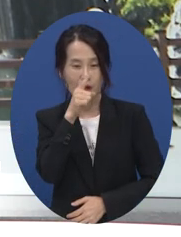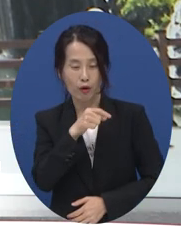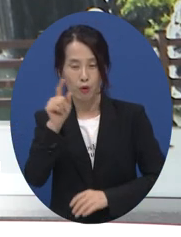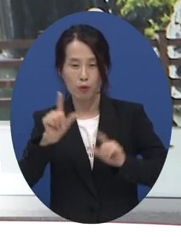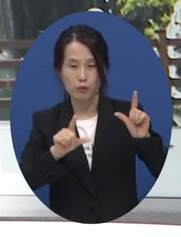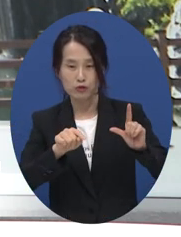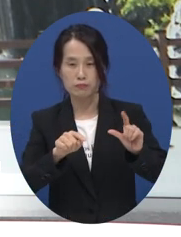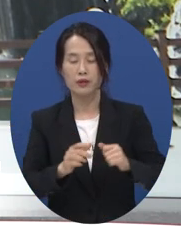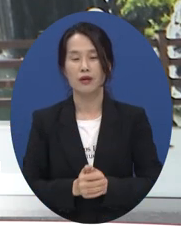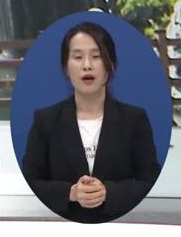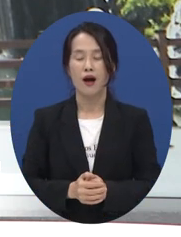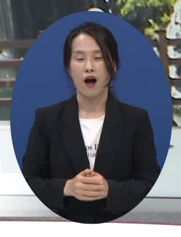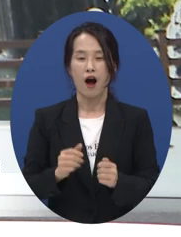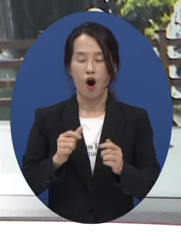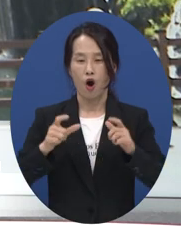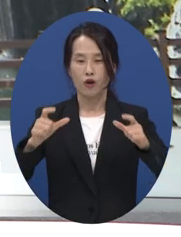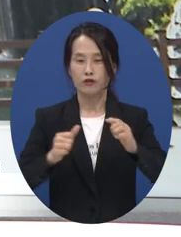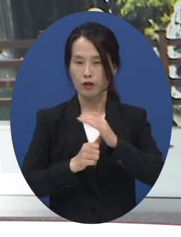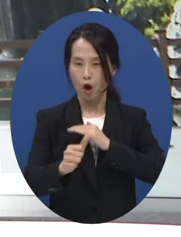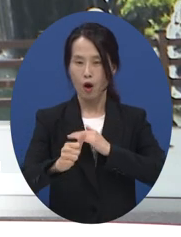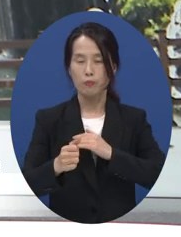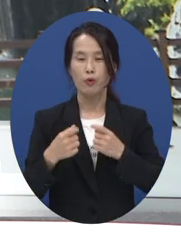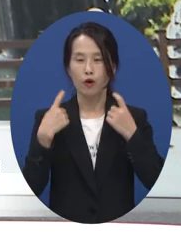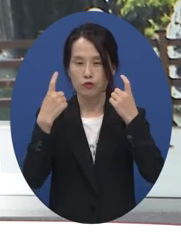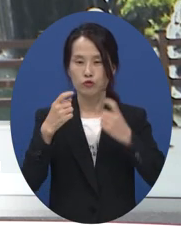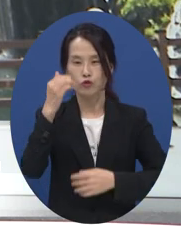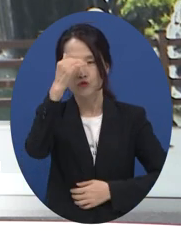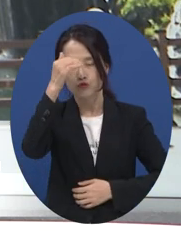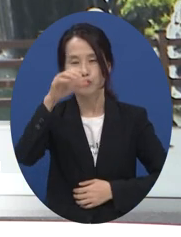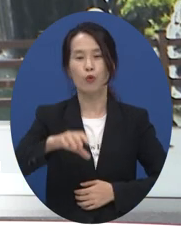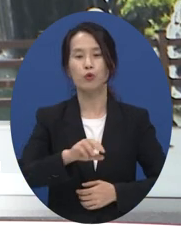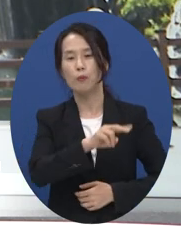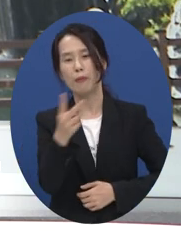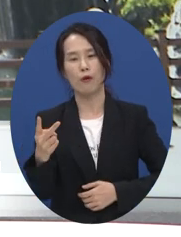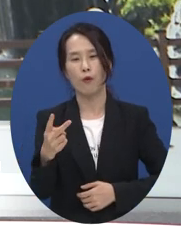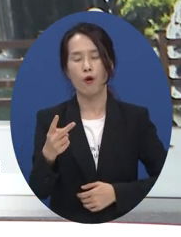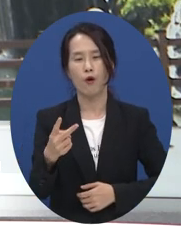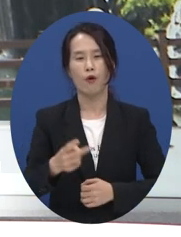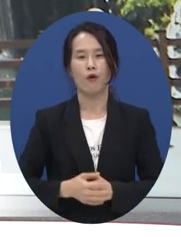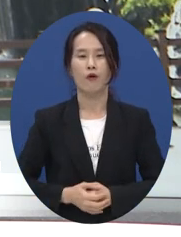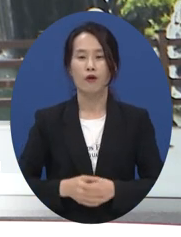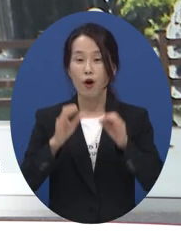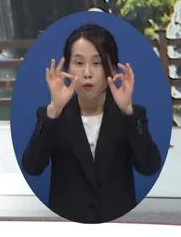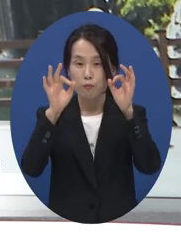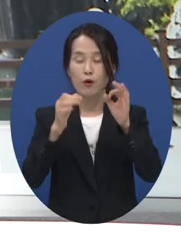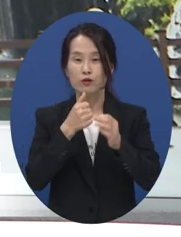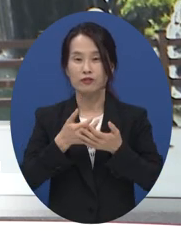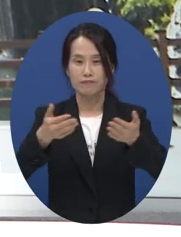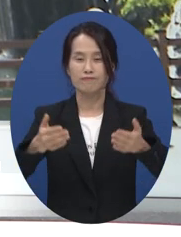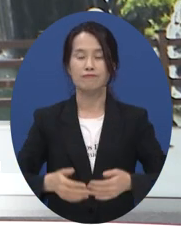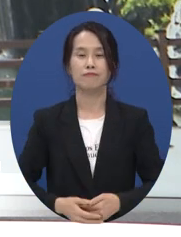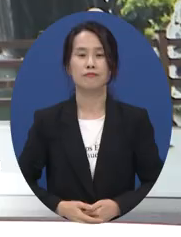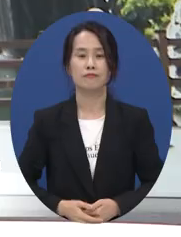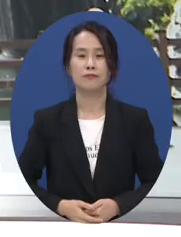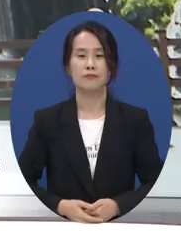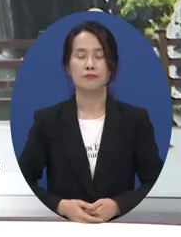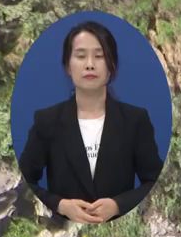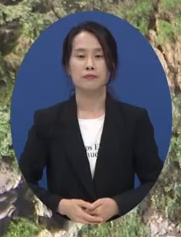채석장들이 지역을 대표하는 관광 명소로 탈바꿈해 눈길을 끌고 있습니다. 최창순 기자가 소개합니다.